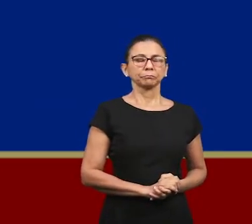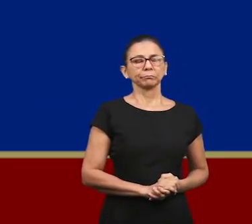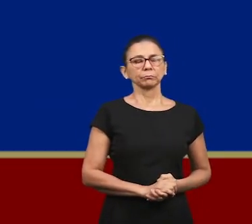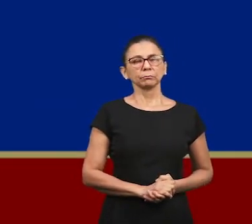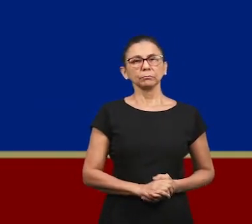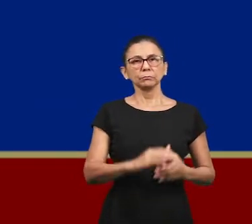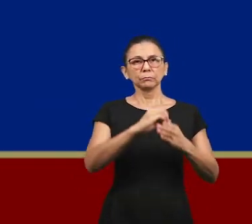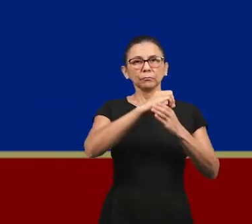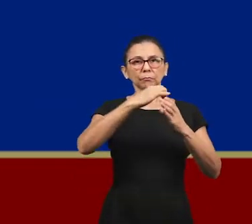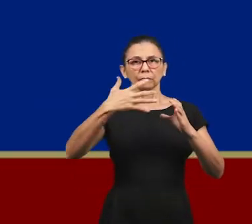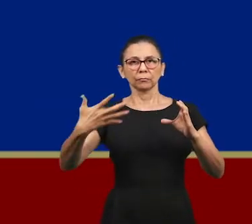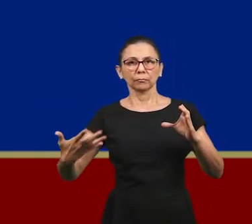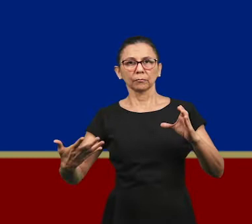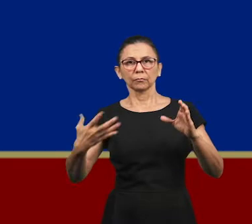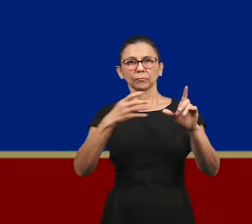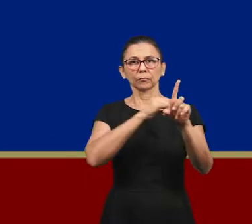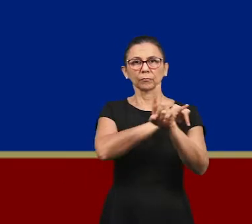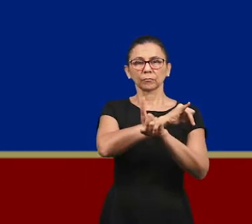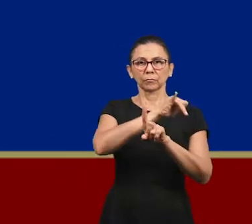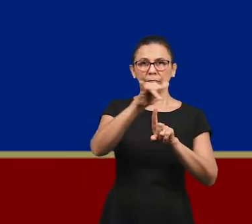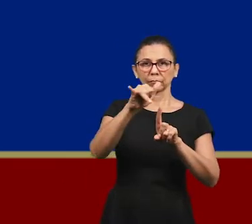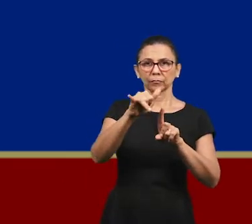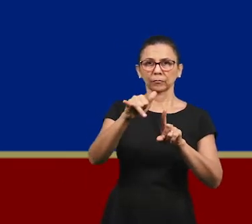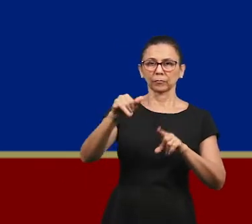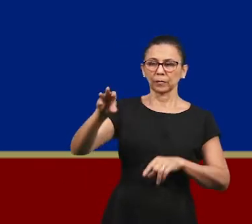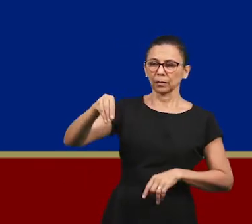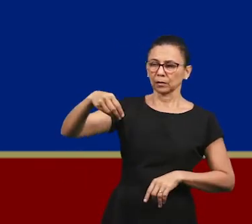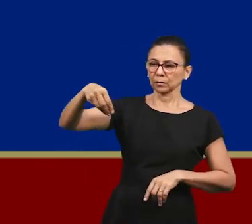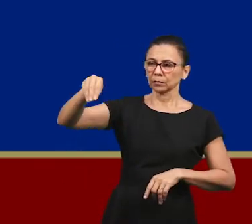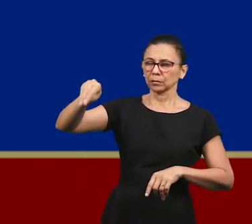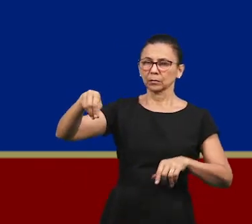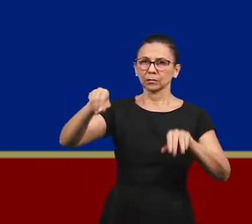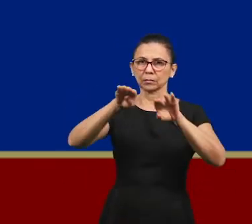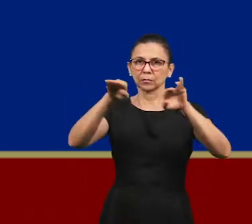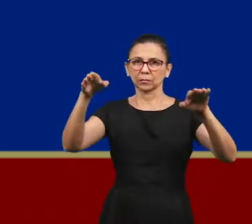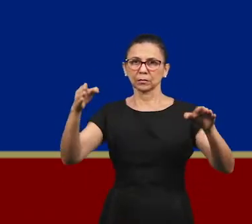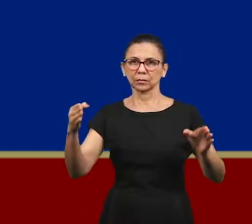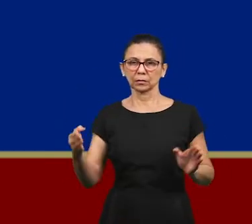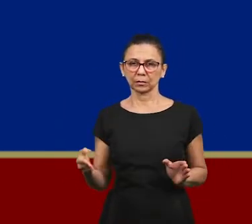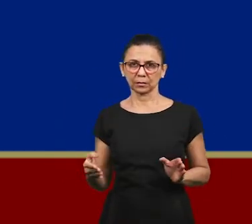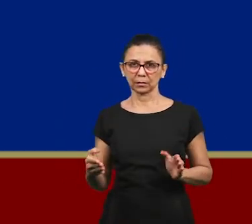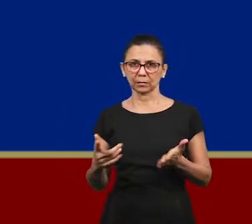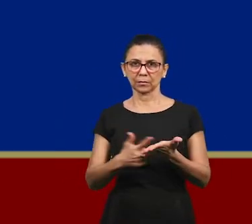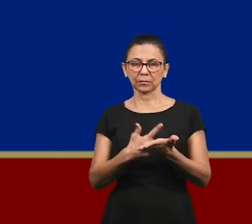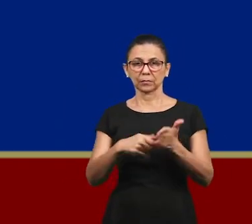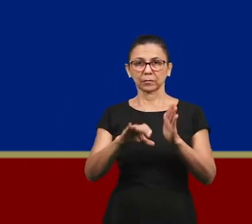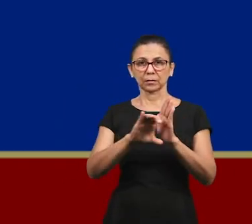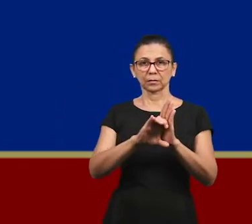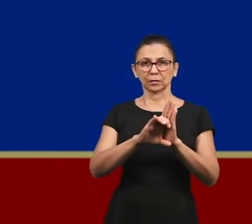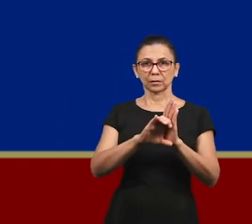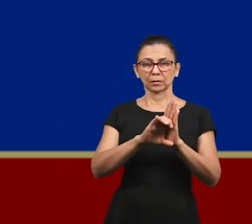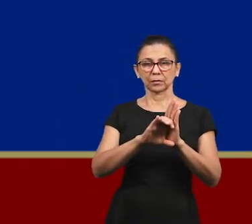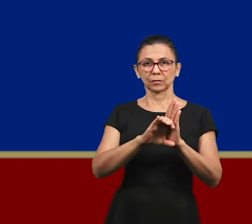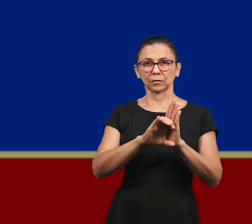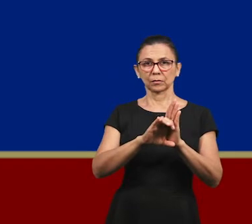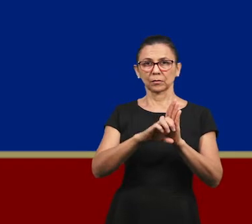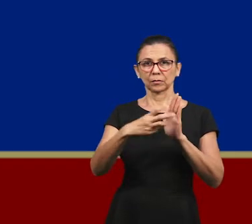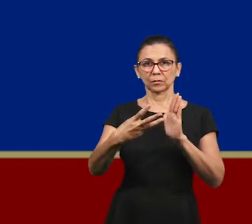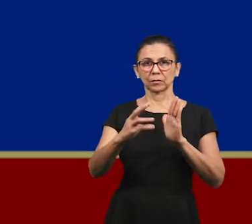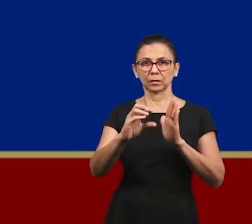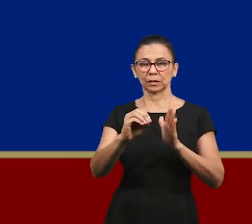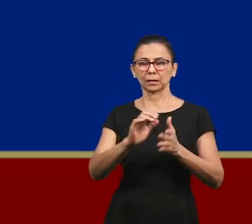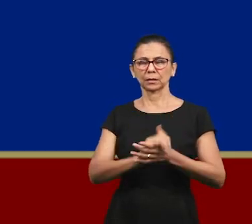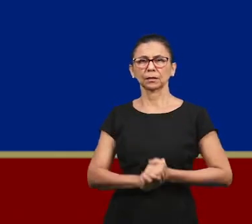какие пророческие аспекты жертвенника курения упомянуты в книге Исход 30